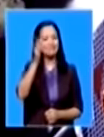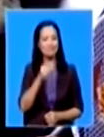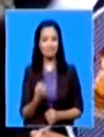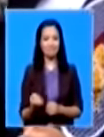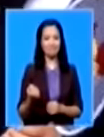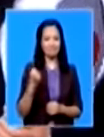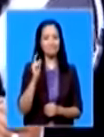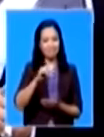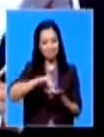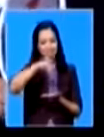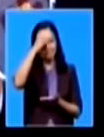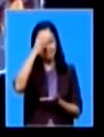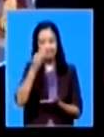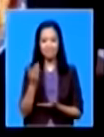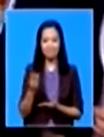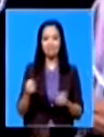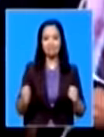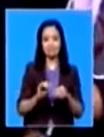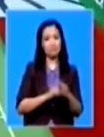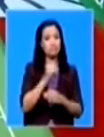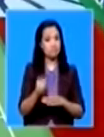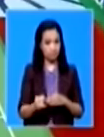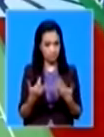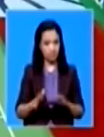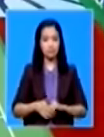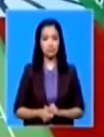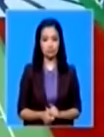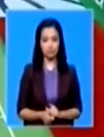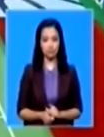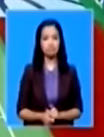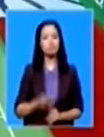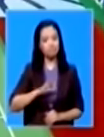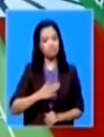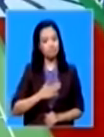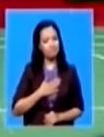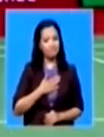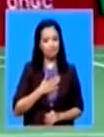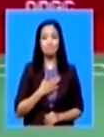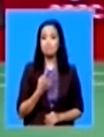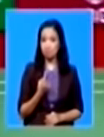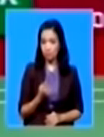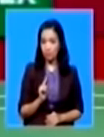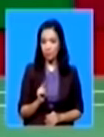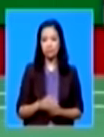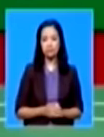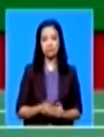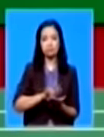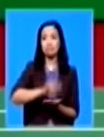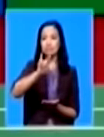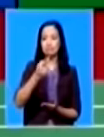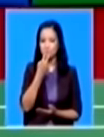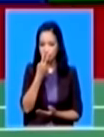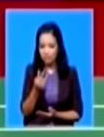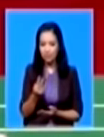ของเขาก็ต้องเรียนต้องศึกษาของเขาก็ใกล้จะจบแล้วนะแล้วสิ่งที่ประทับใจกันก็คือว่าเวลาไปต่างประเทศผมเห็นแล้วเข